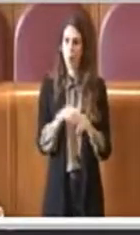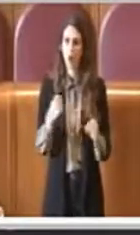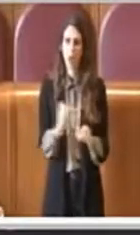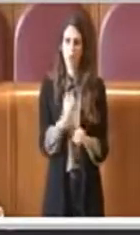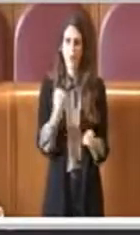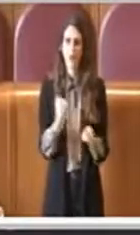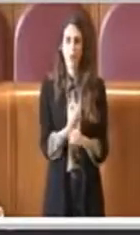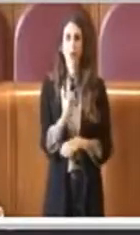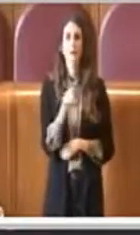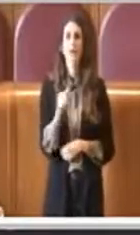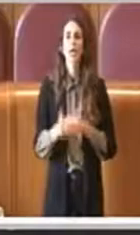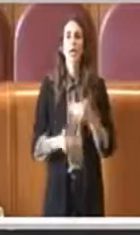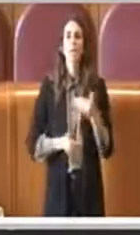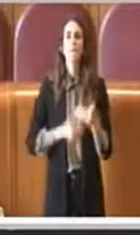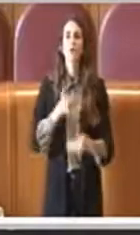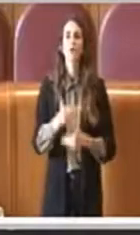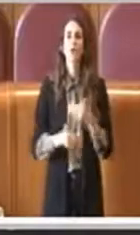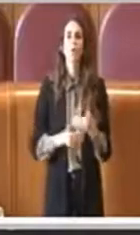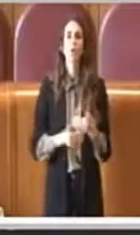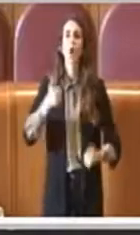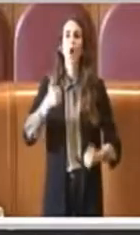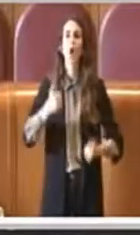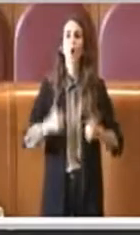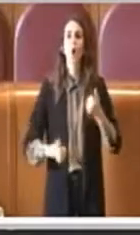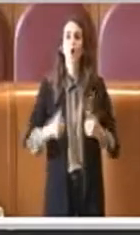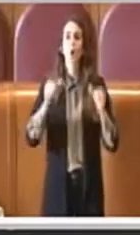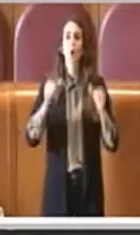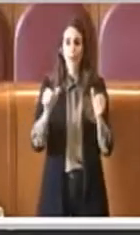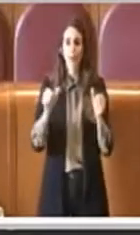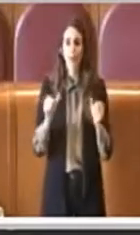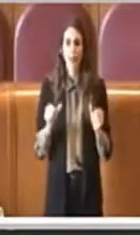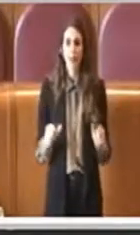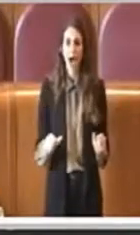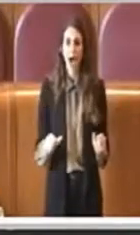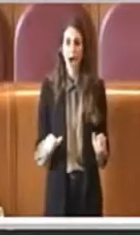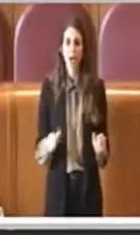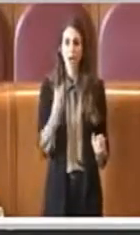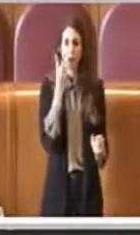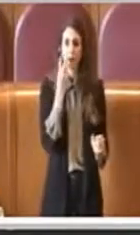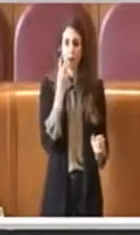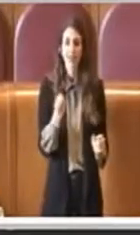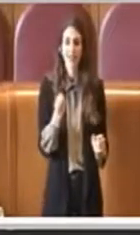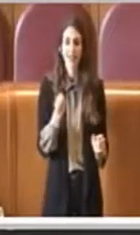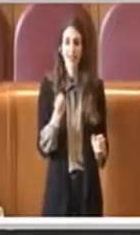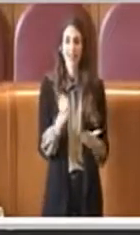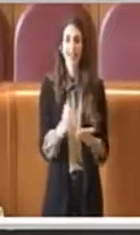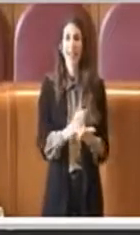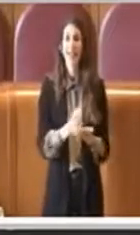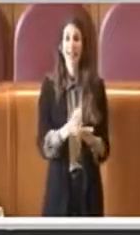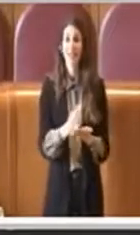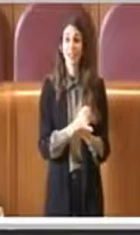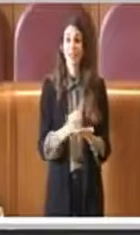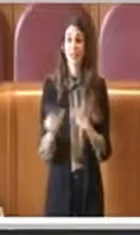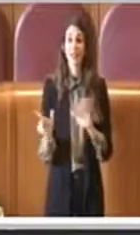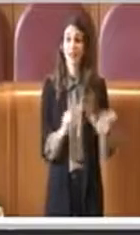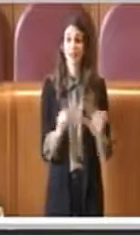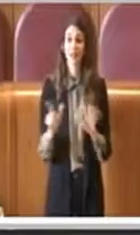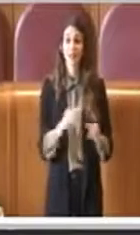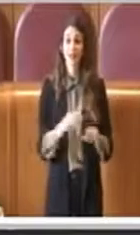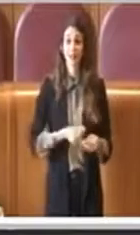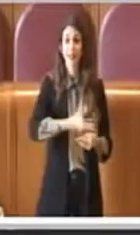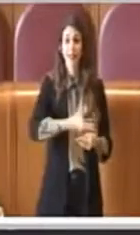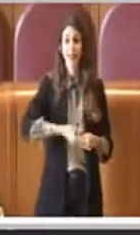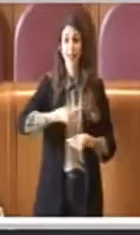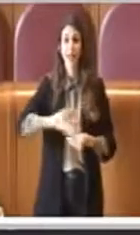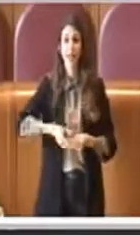procedure concorsuali che prevedano il rilascio delle 77 licenze, che come dicevo all'inizio saranno all'incirca